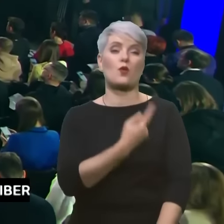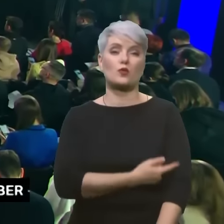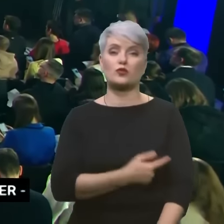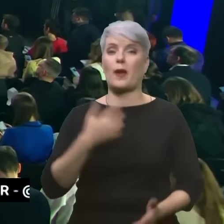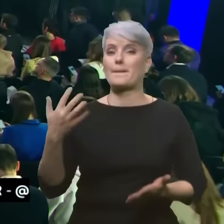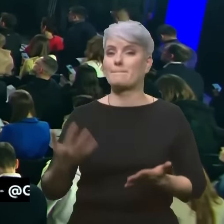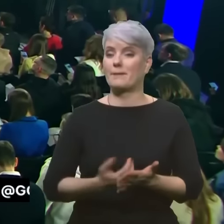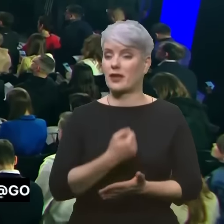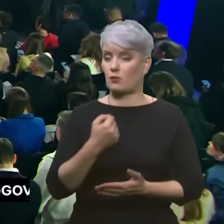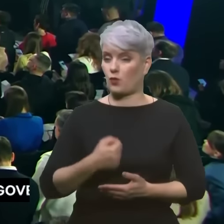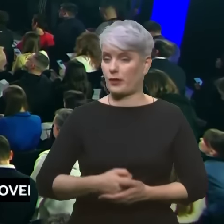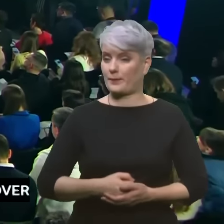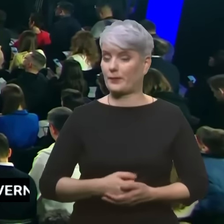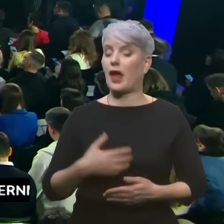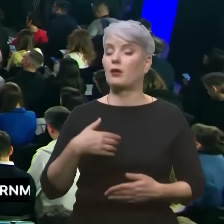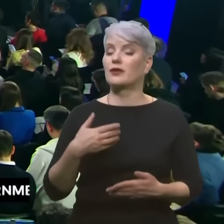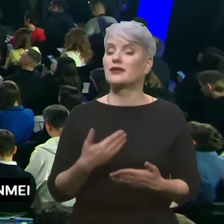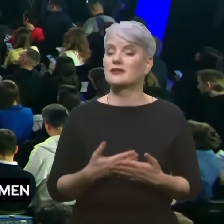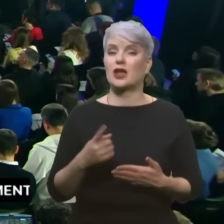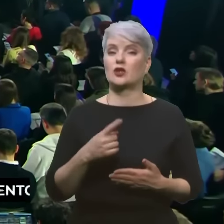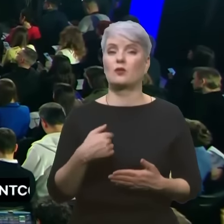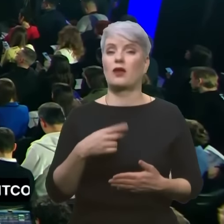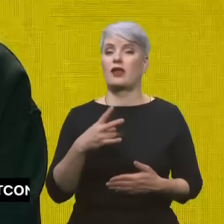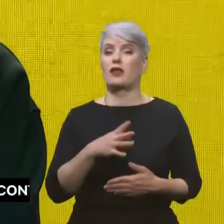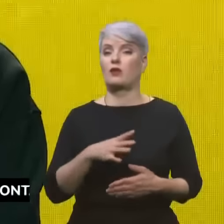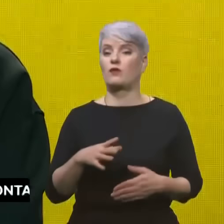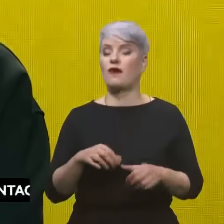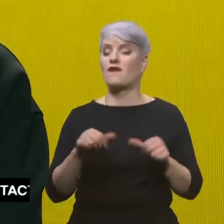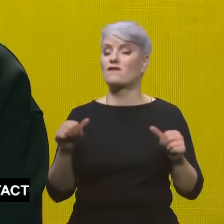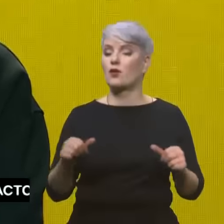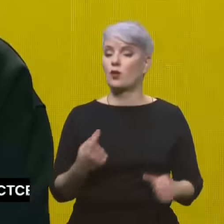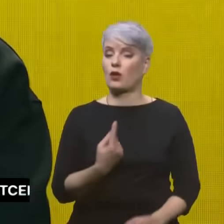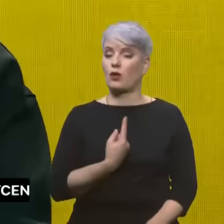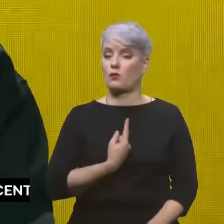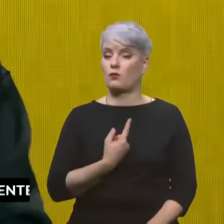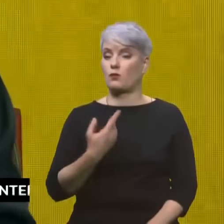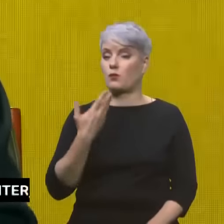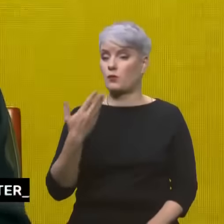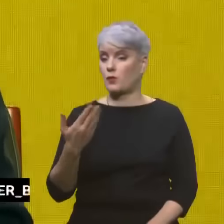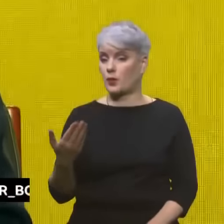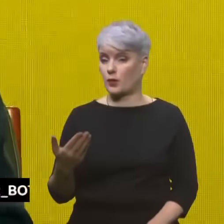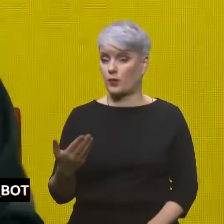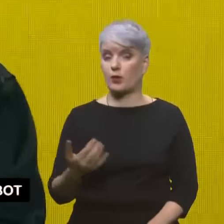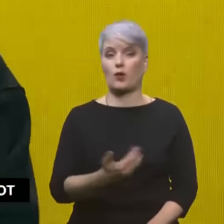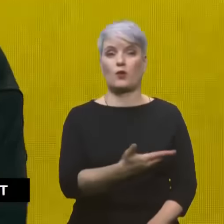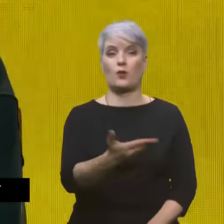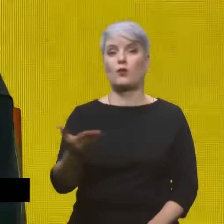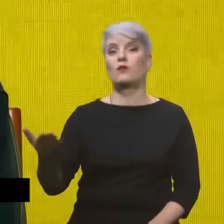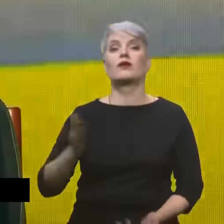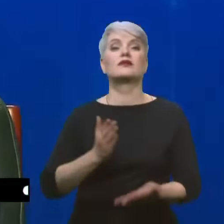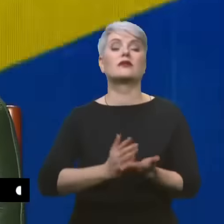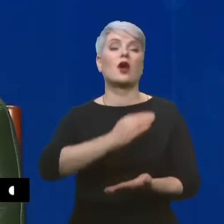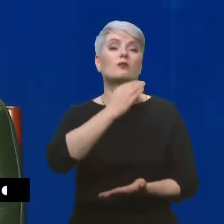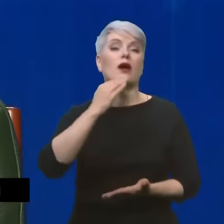щоб я все ж таки не виглядав в форматі, не був сьогодні монологу. У вас є багато запитань. Я з задоволенням